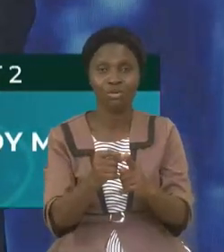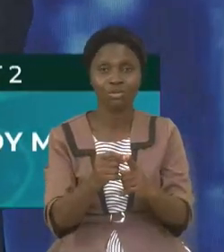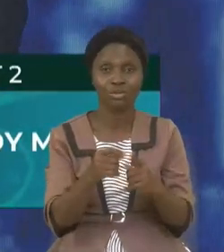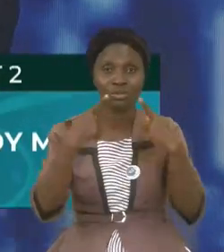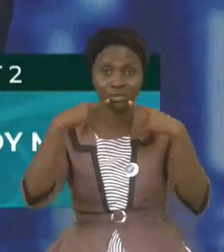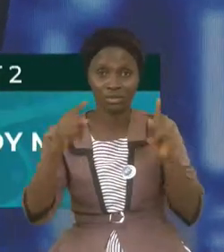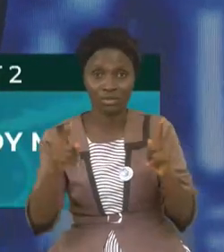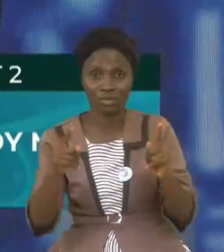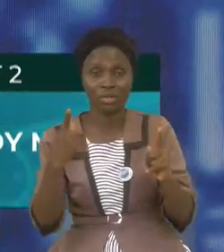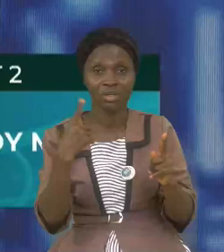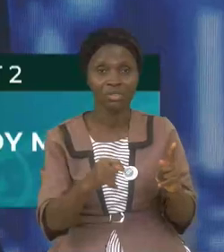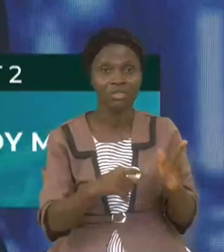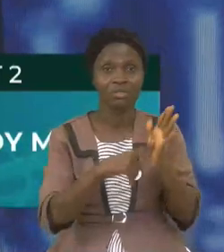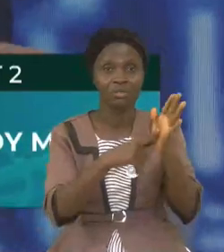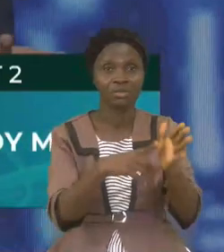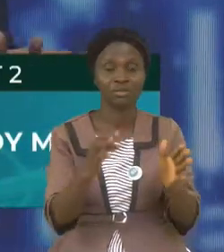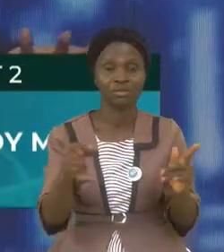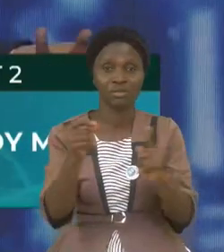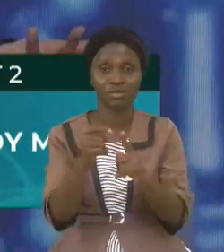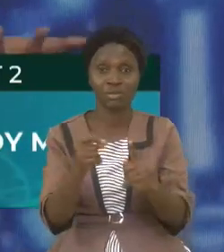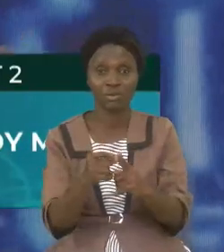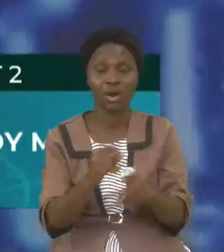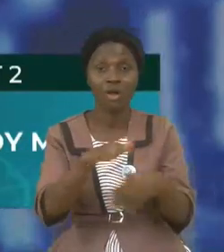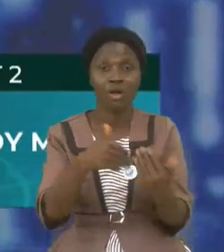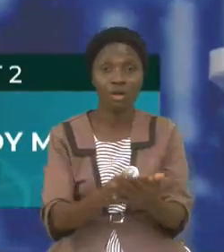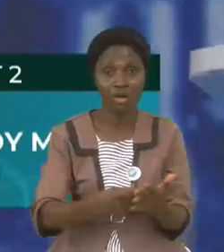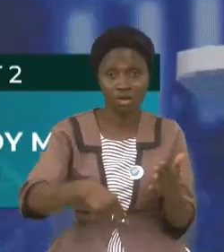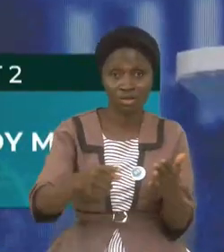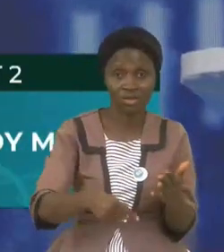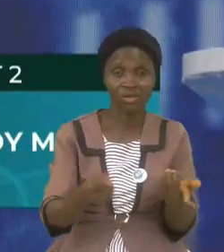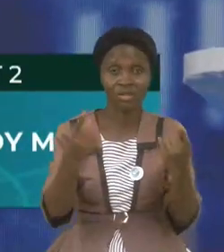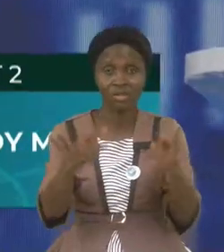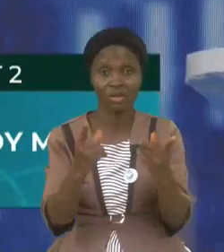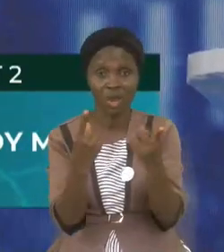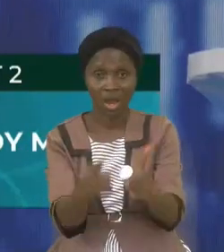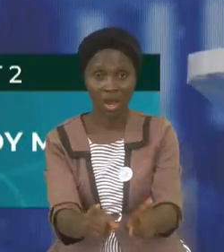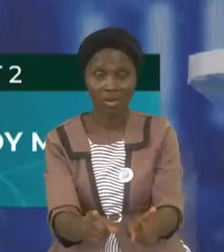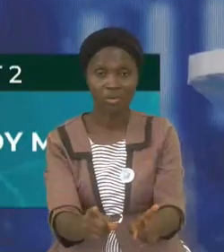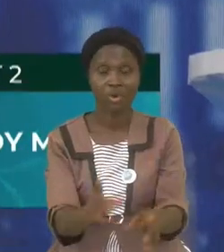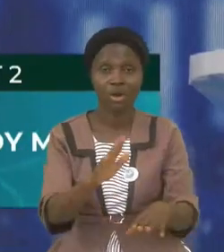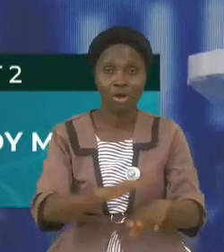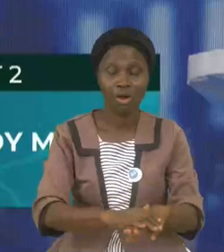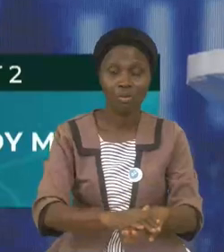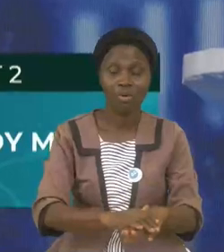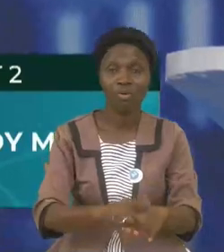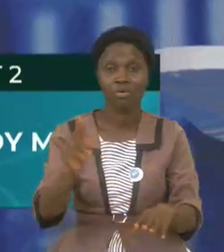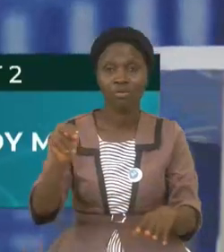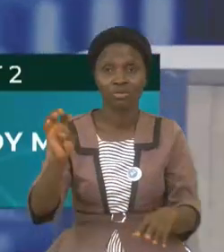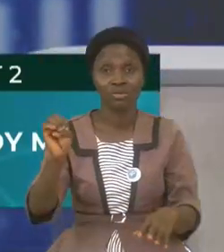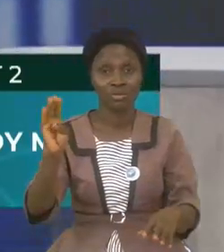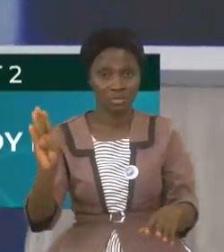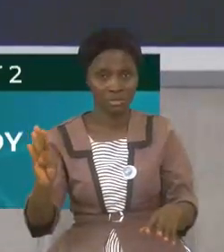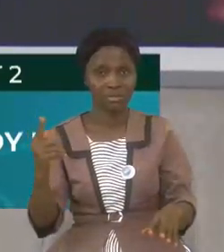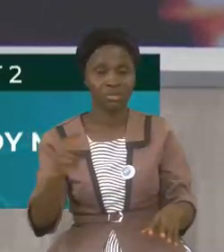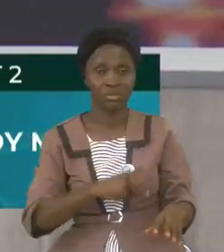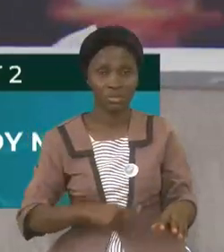Toutes ces interprétations se sont accomplies sur le roi Nebuchadnezzar. L'exposition de la parole de Dieu, tout cela